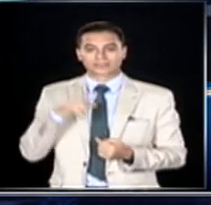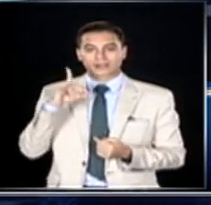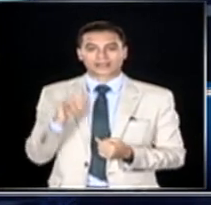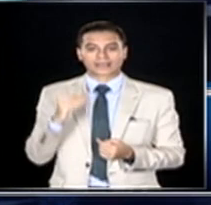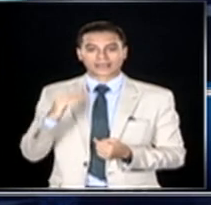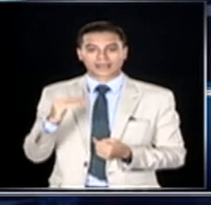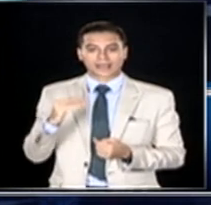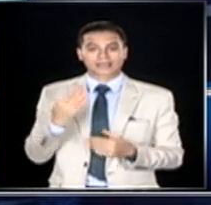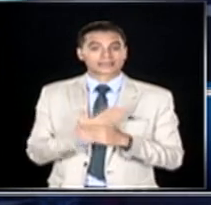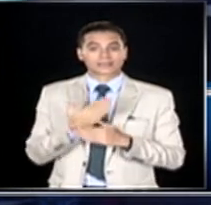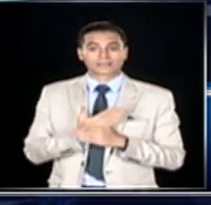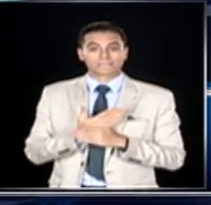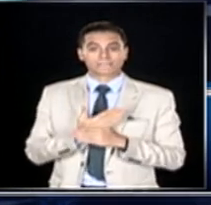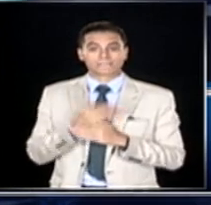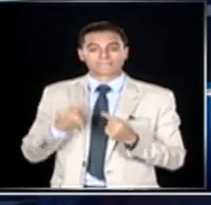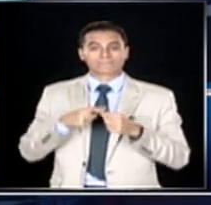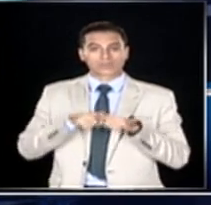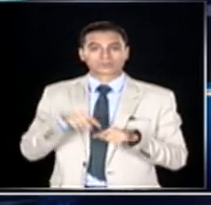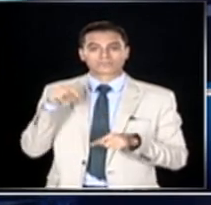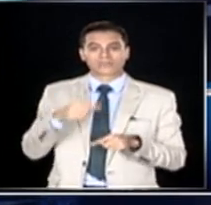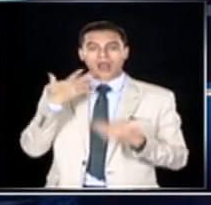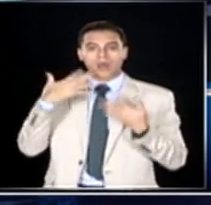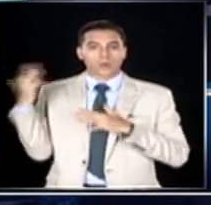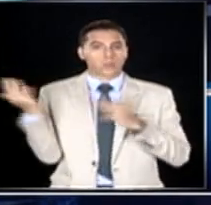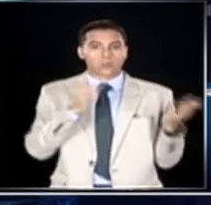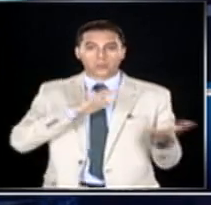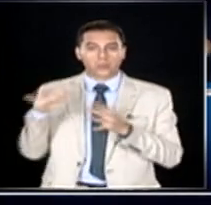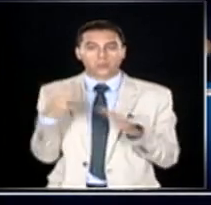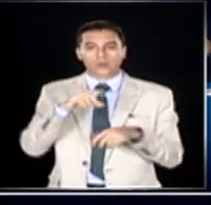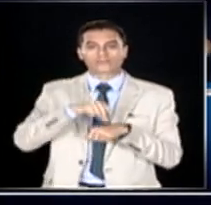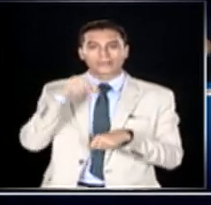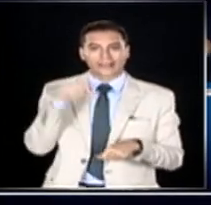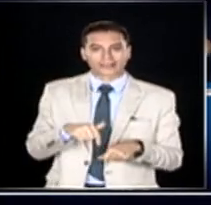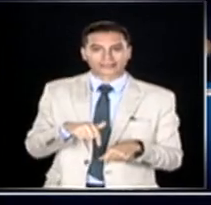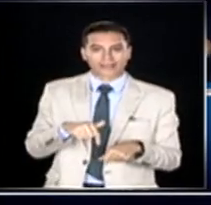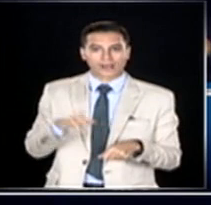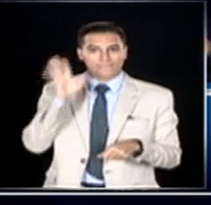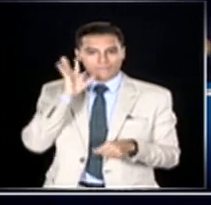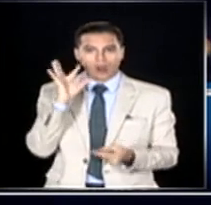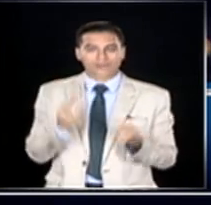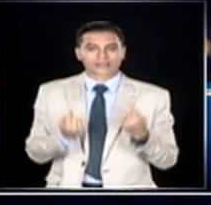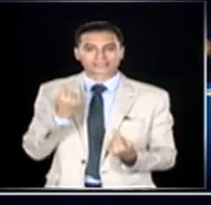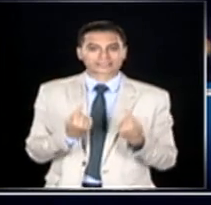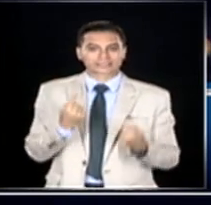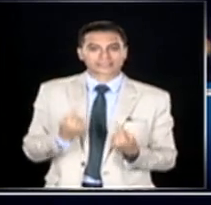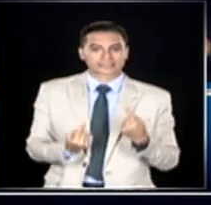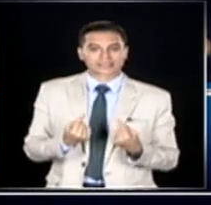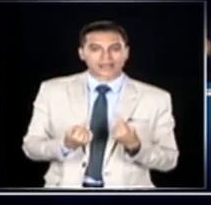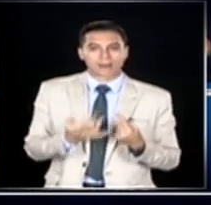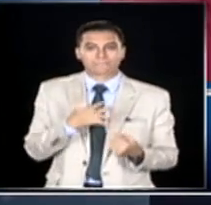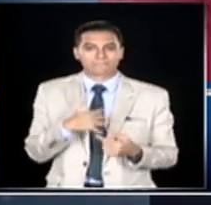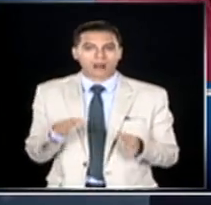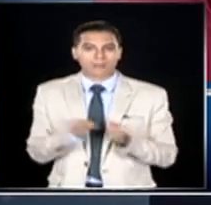اتسمت بالريح بسبب الرياح القوية اللي بتضرب الجزيرة.